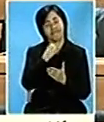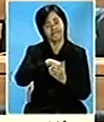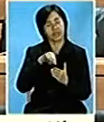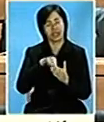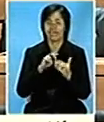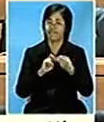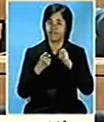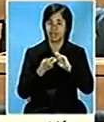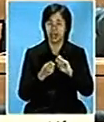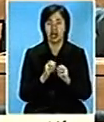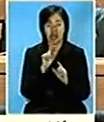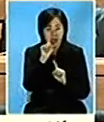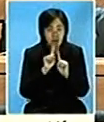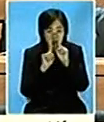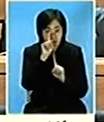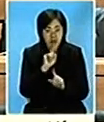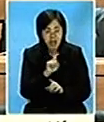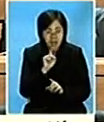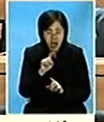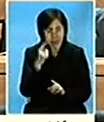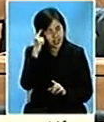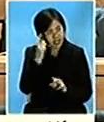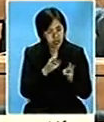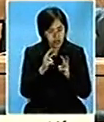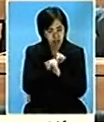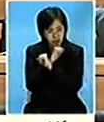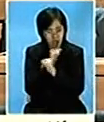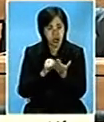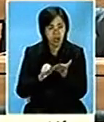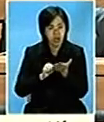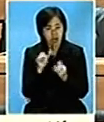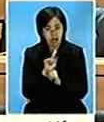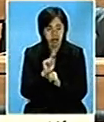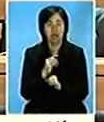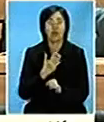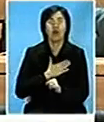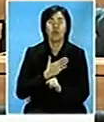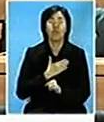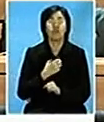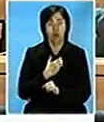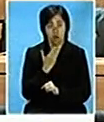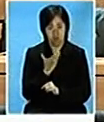ำอย่างไรครับว่าเราจะกำจัดคอร์รัปชันนี้ได้อันนี้ผมอยากจะเรียกร้อง